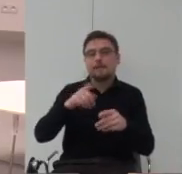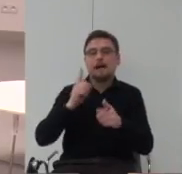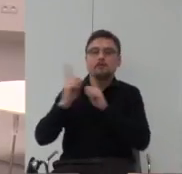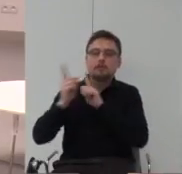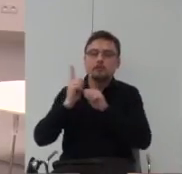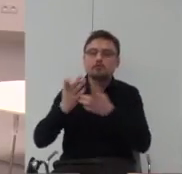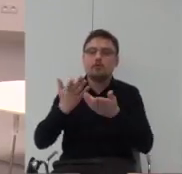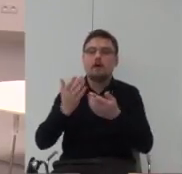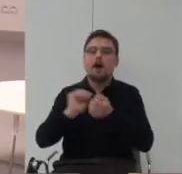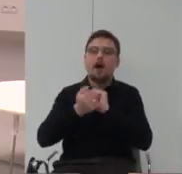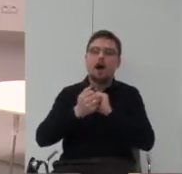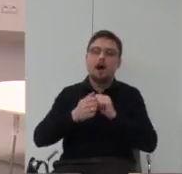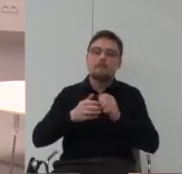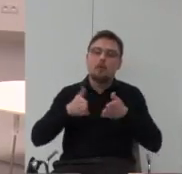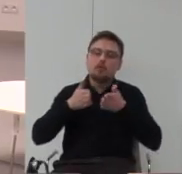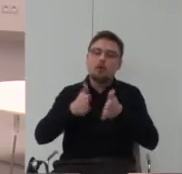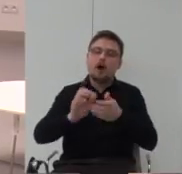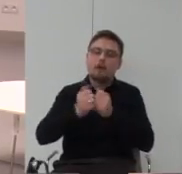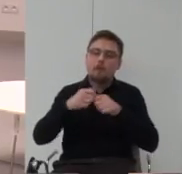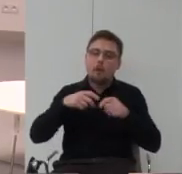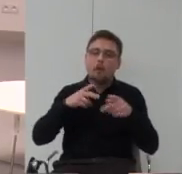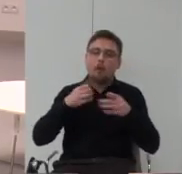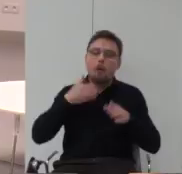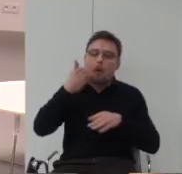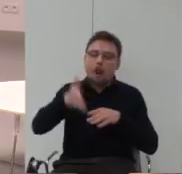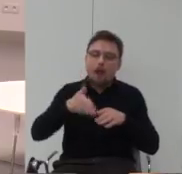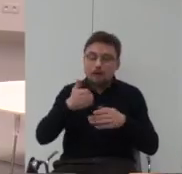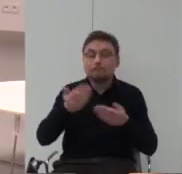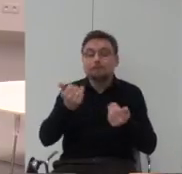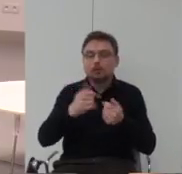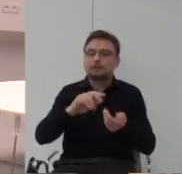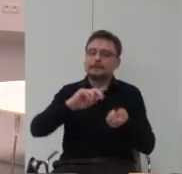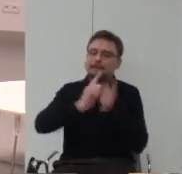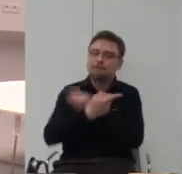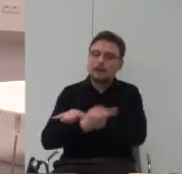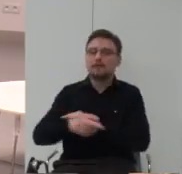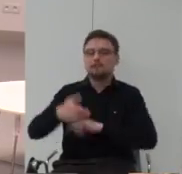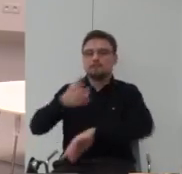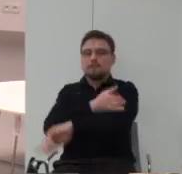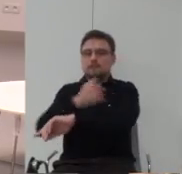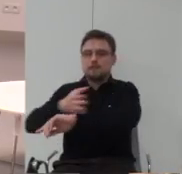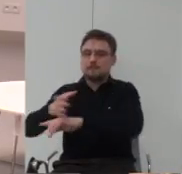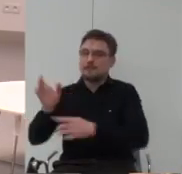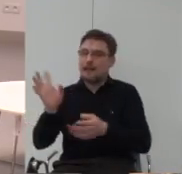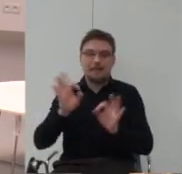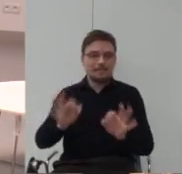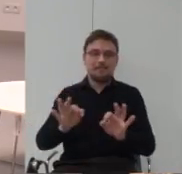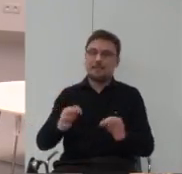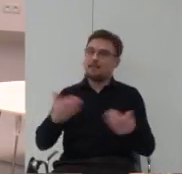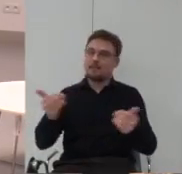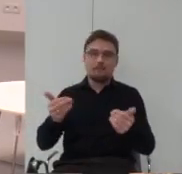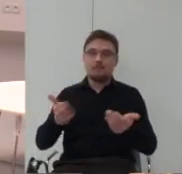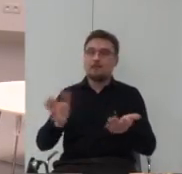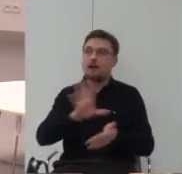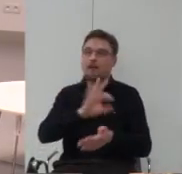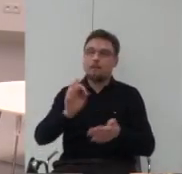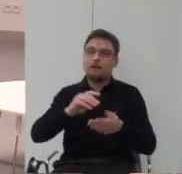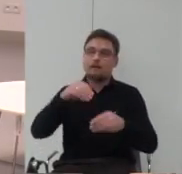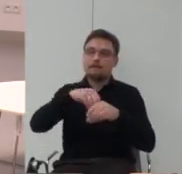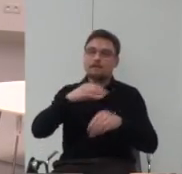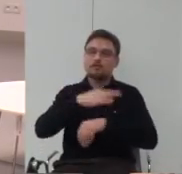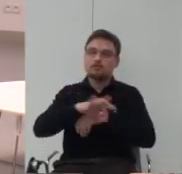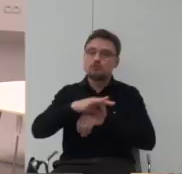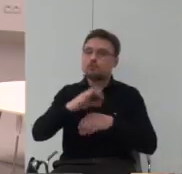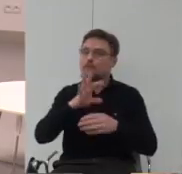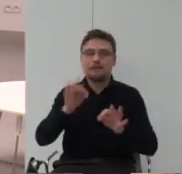skomunikowanych miejscach w mieście tereny do tej pory przeznaczone pod zabudowę przemysłową albo pod te rezerwy terenowe właśnie na drogi albo na kolej, które moglibyśmy przeznaczać